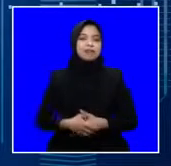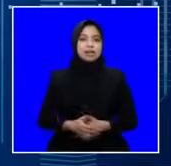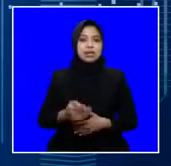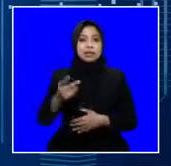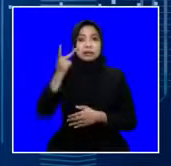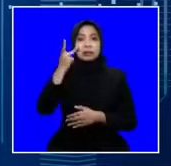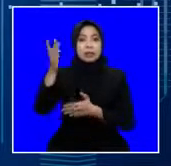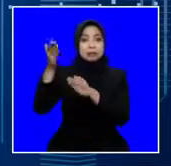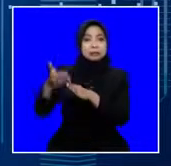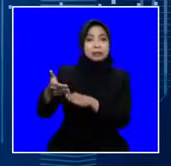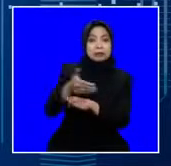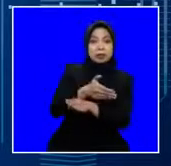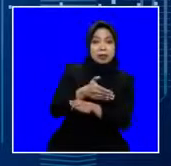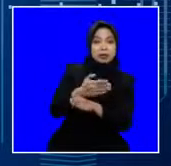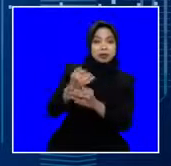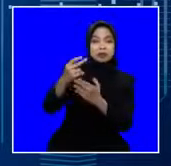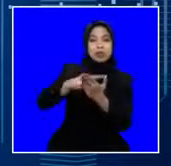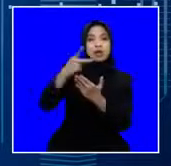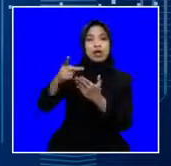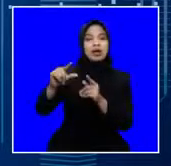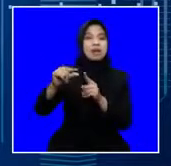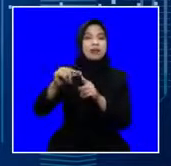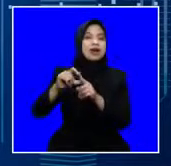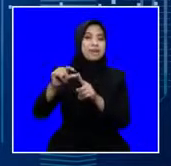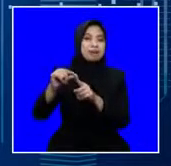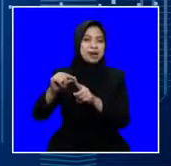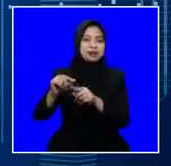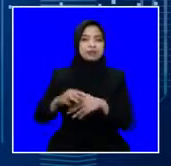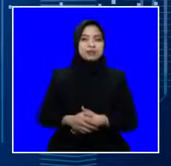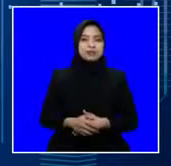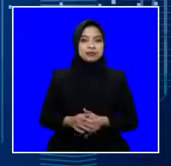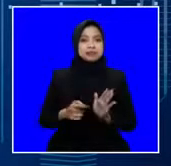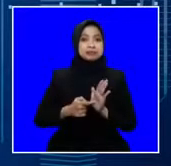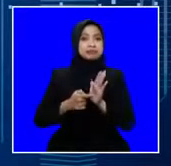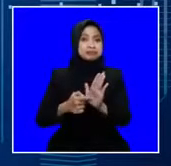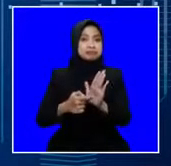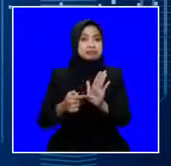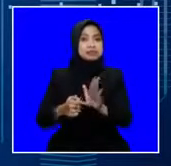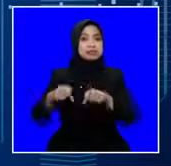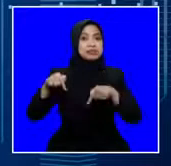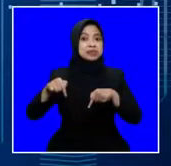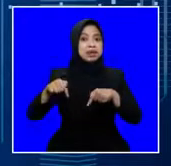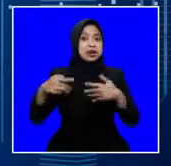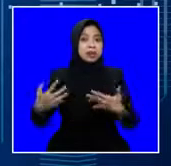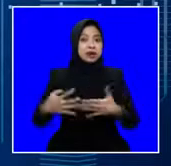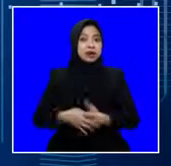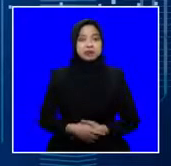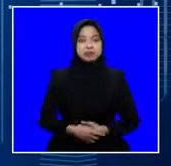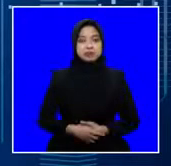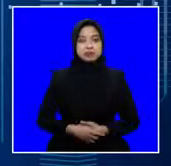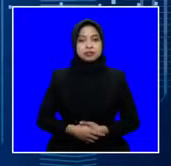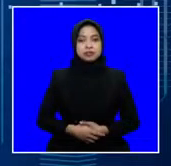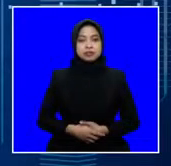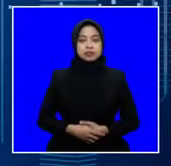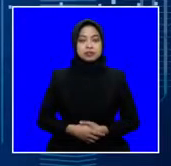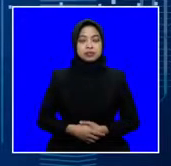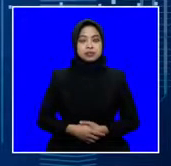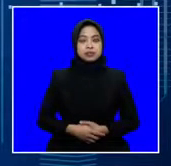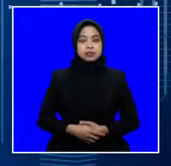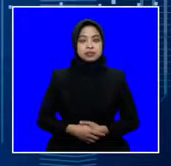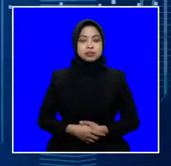LPDP, seperti ini bentuknya. Nah sekarang, bisa ditunjukkan, kita akan